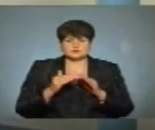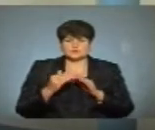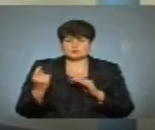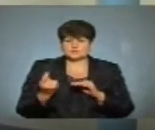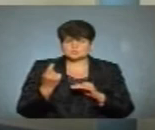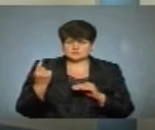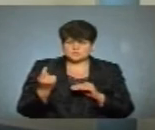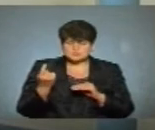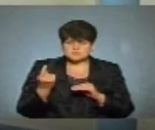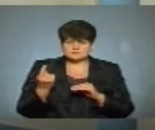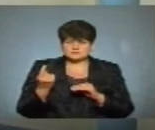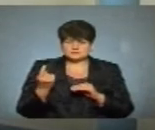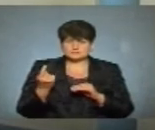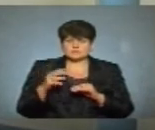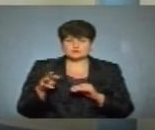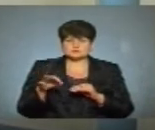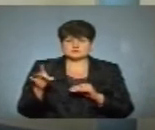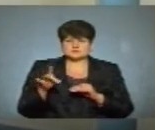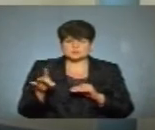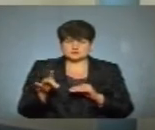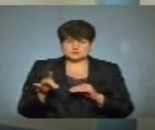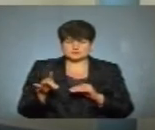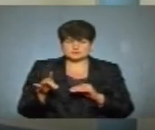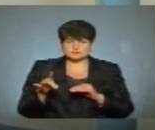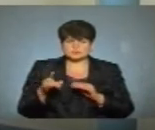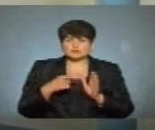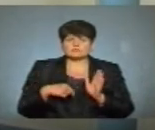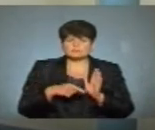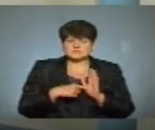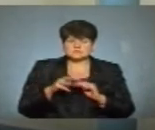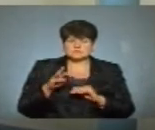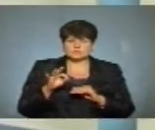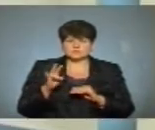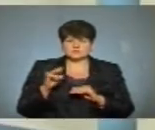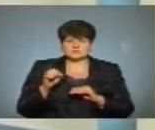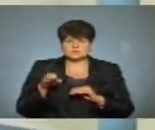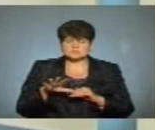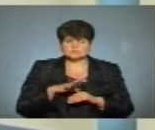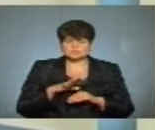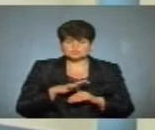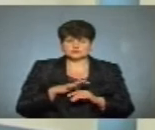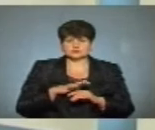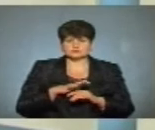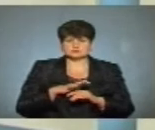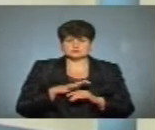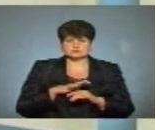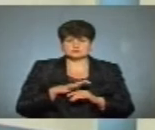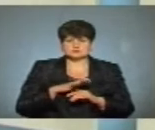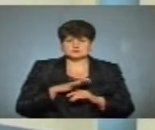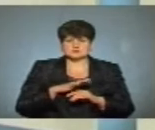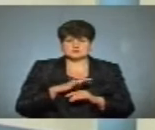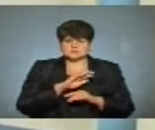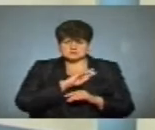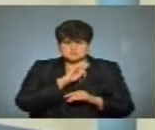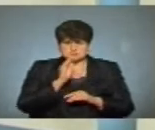домогосподарства Монастирського району. В місті Монастириськ відбулося внаслідок різкого